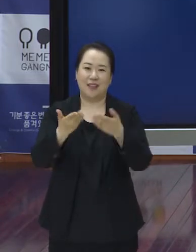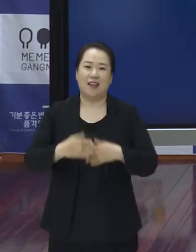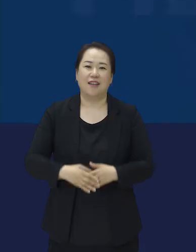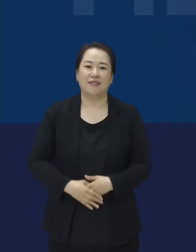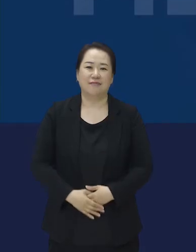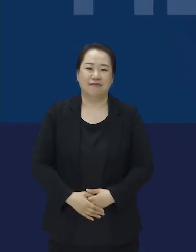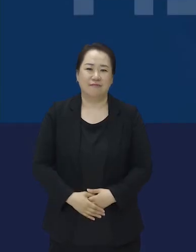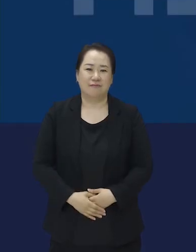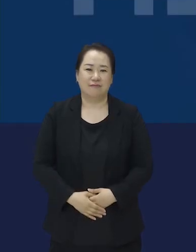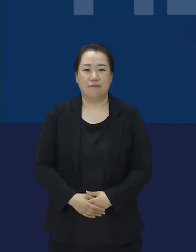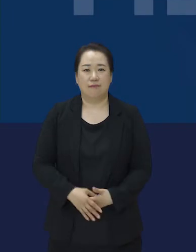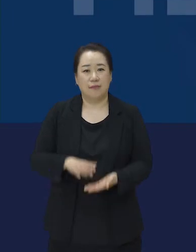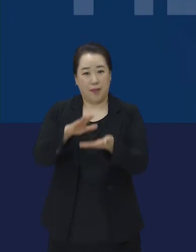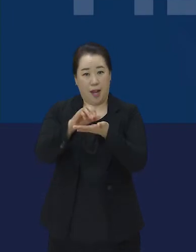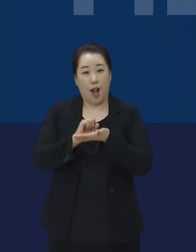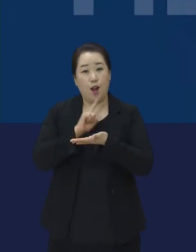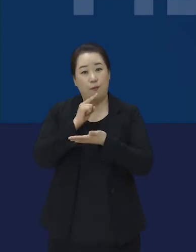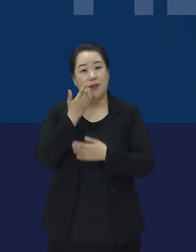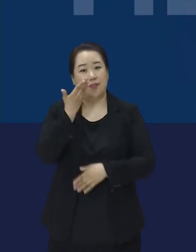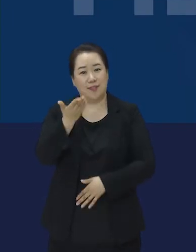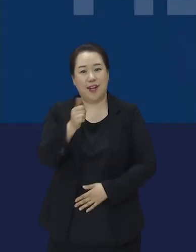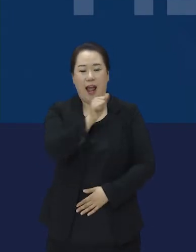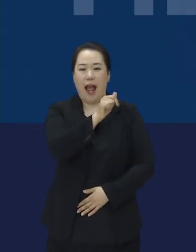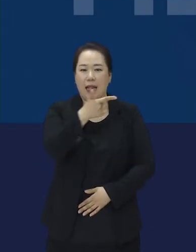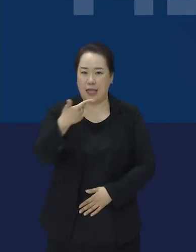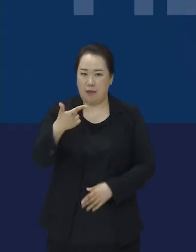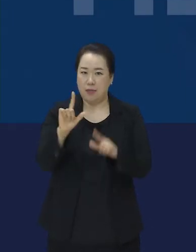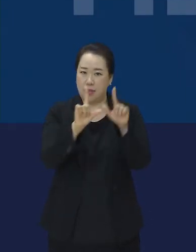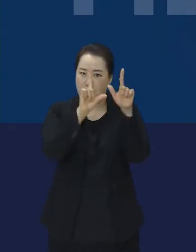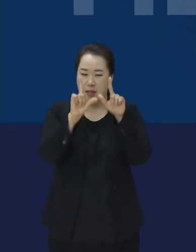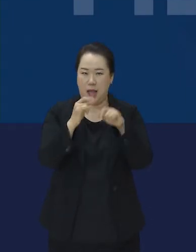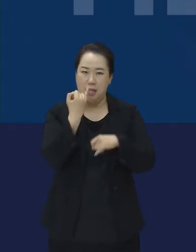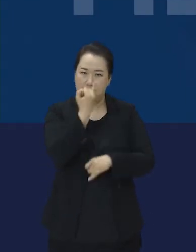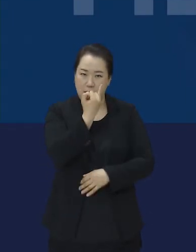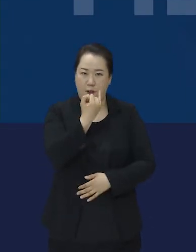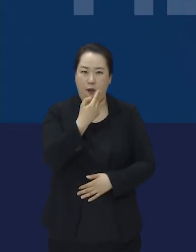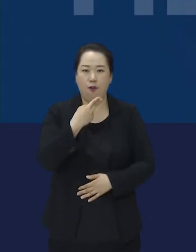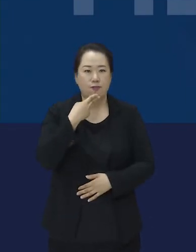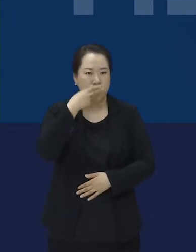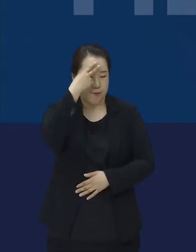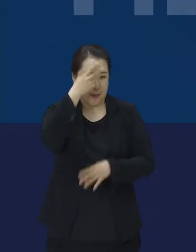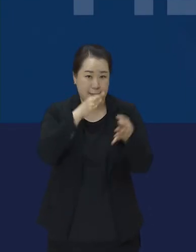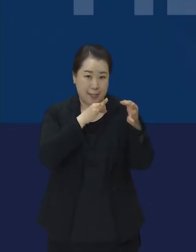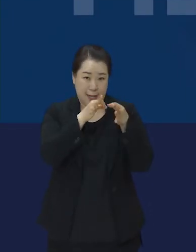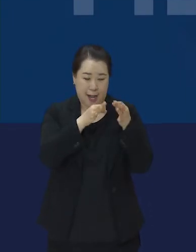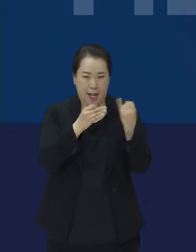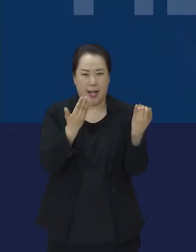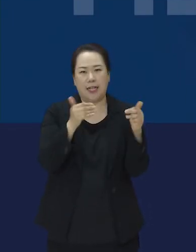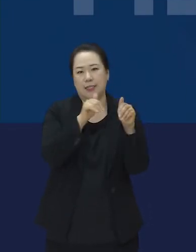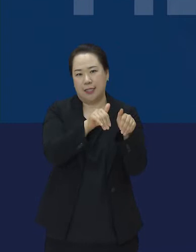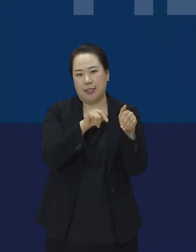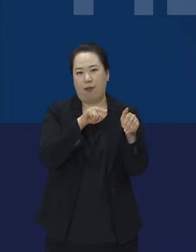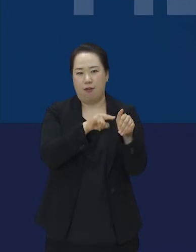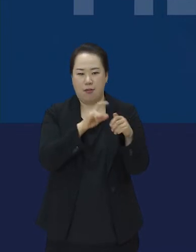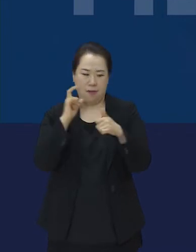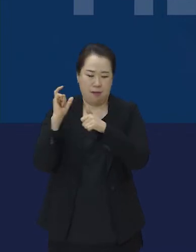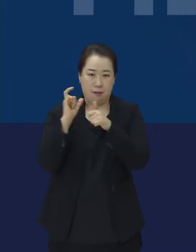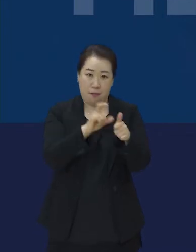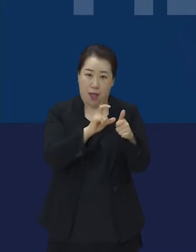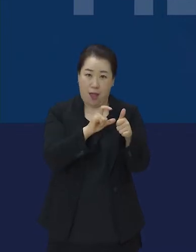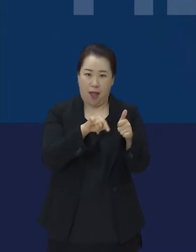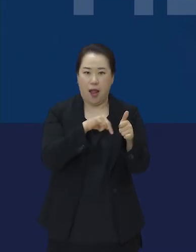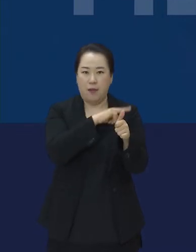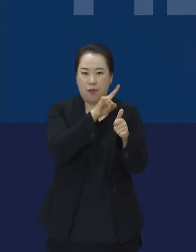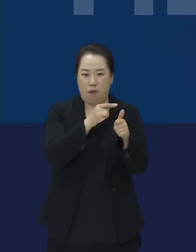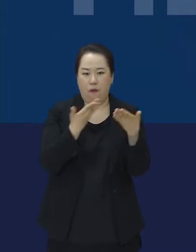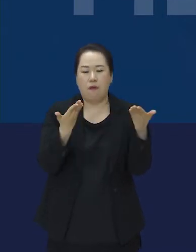있습니다. 참고로 하남시에 살고 있는 여정호번이 확진자로 판정되면서